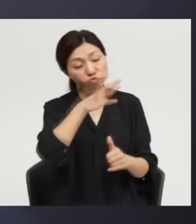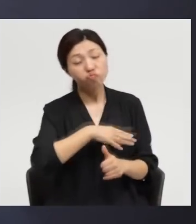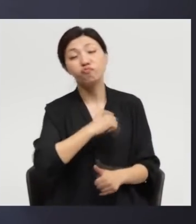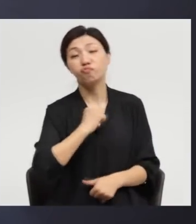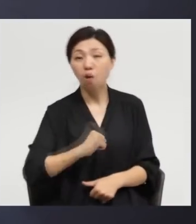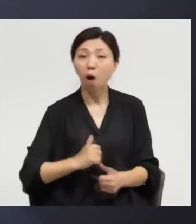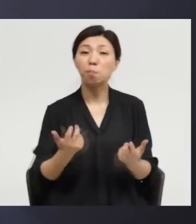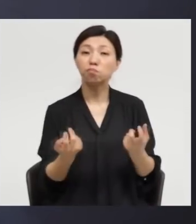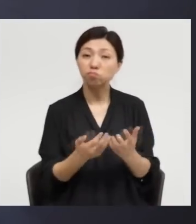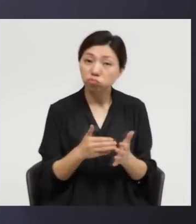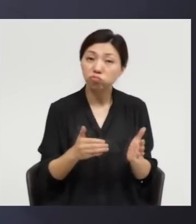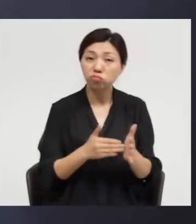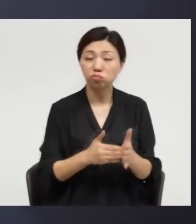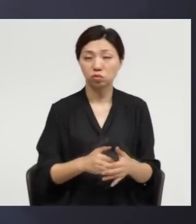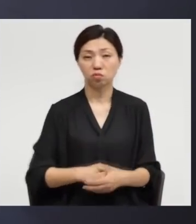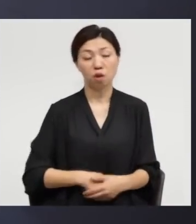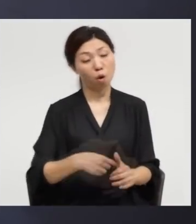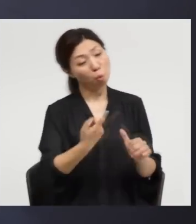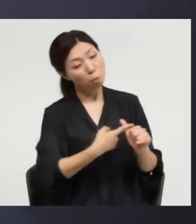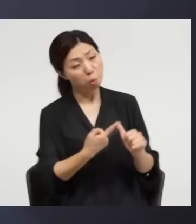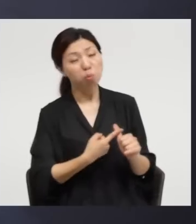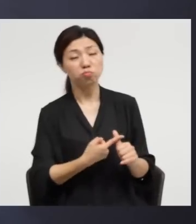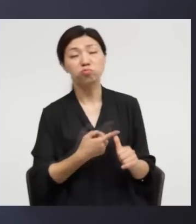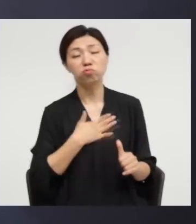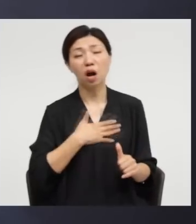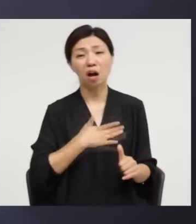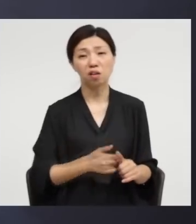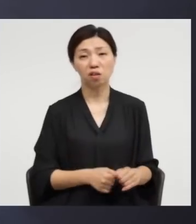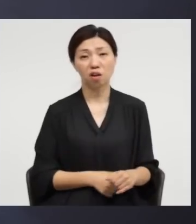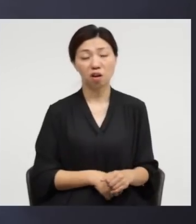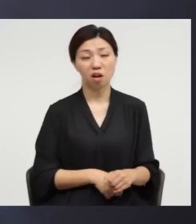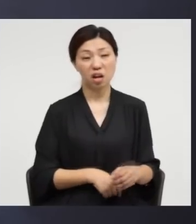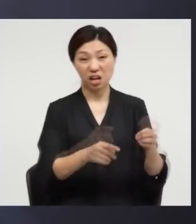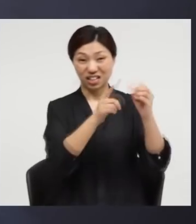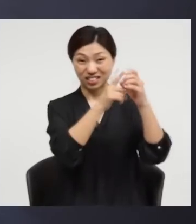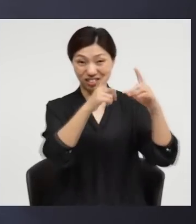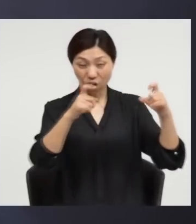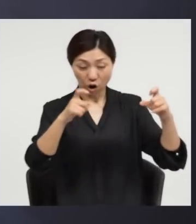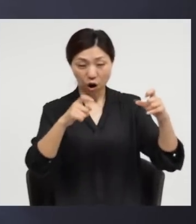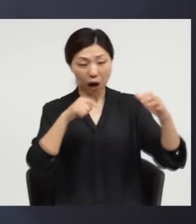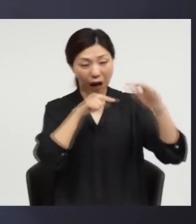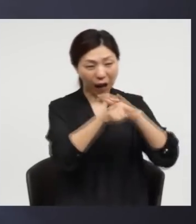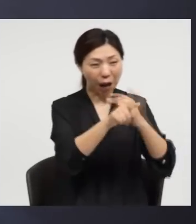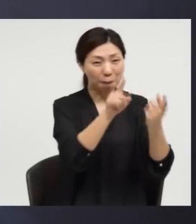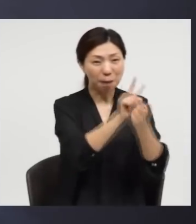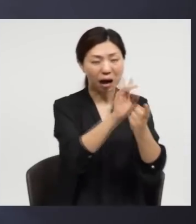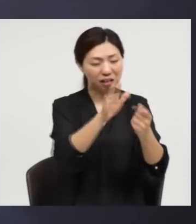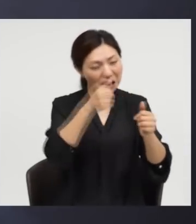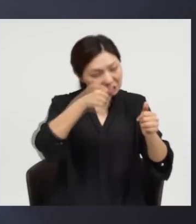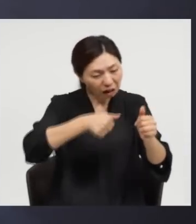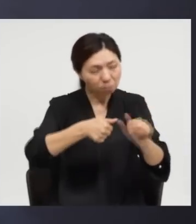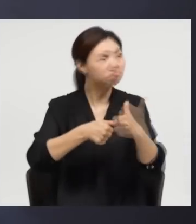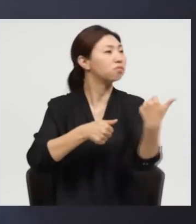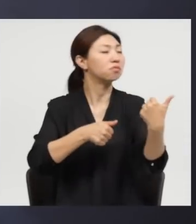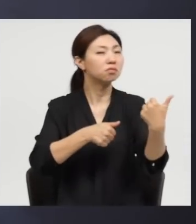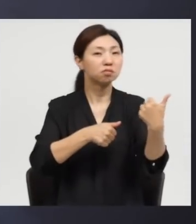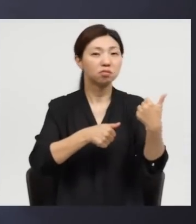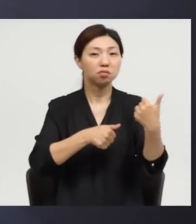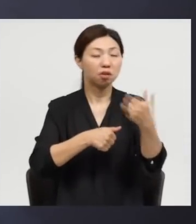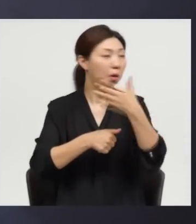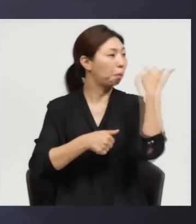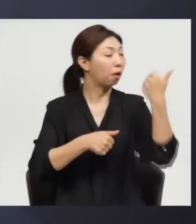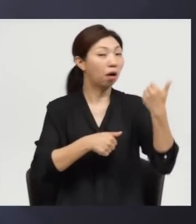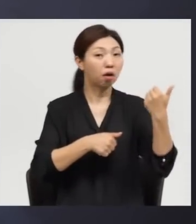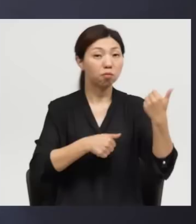되지. 뭐 비판하면 비판하고 좀 전에는 오면 차도 한 잔 주고 하다가 뭐 얼굴도 인사해도 얼굴